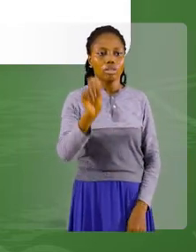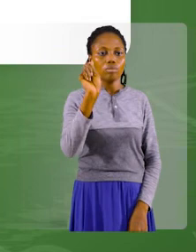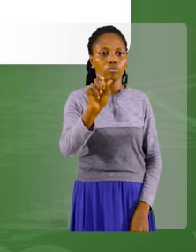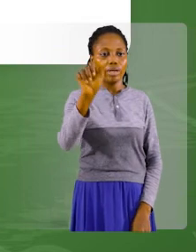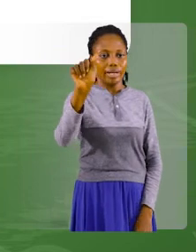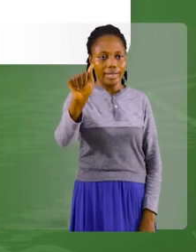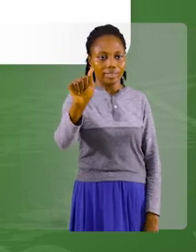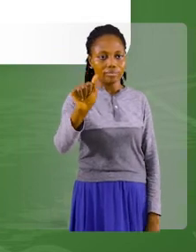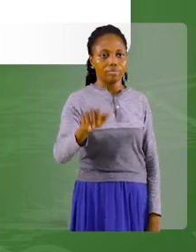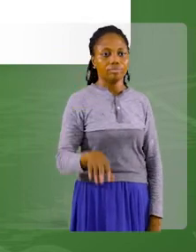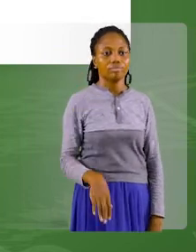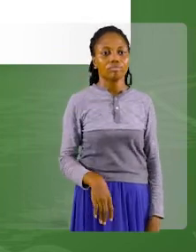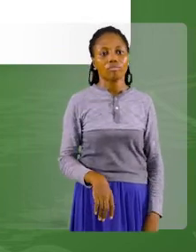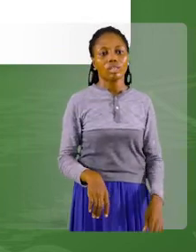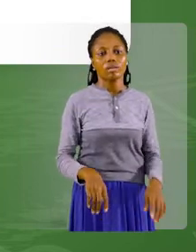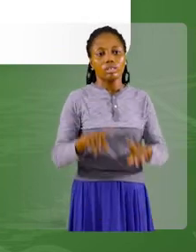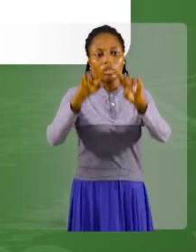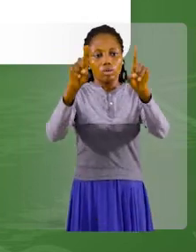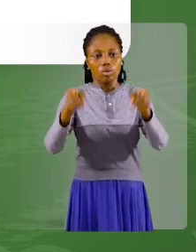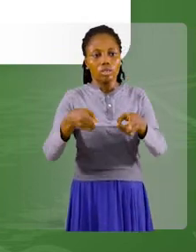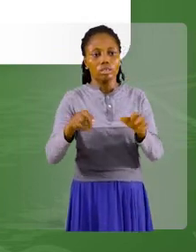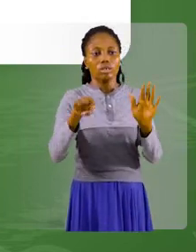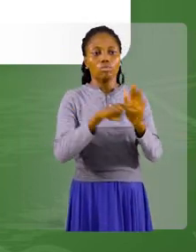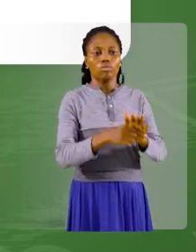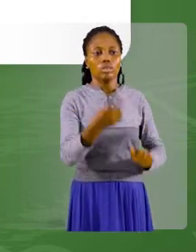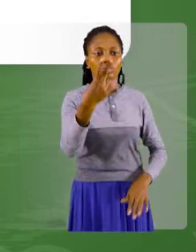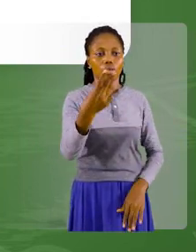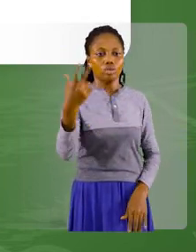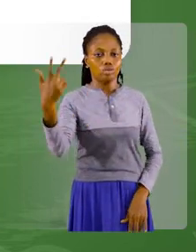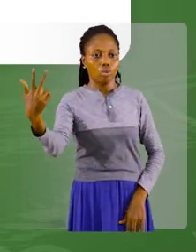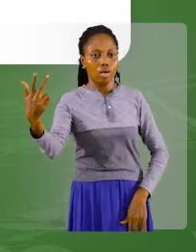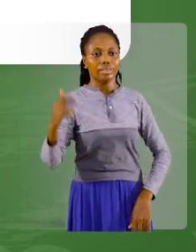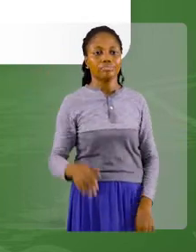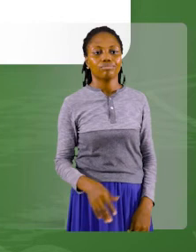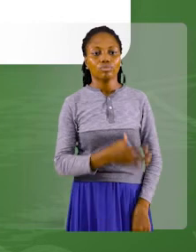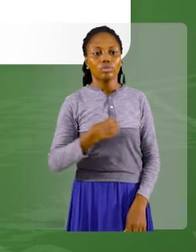A de coordonnées -2,